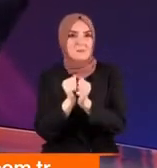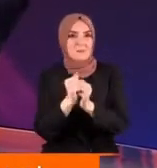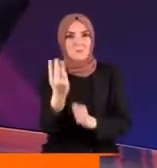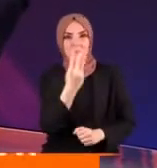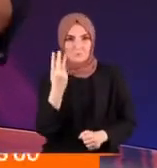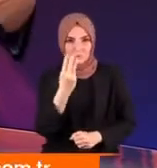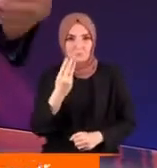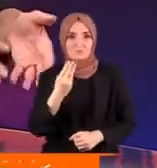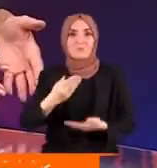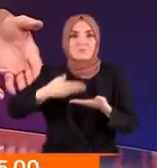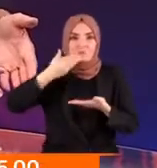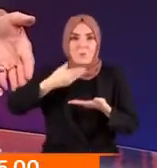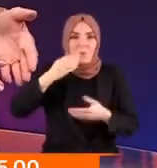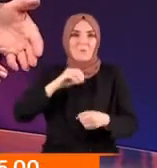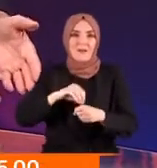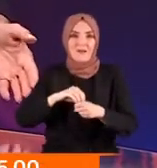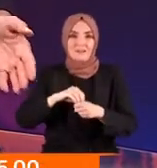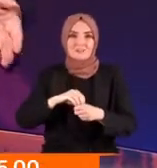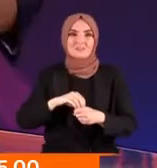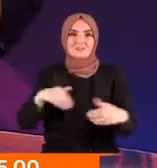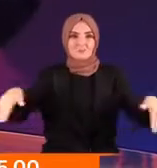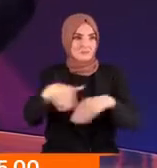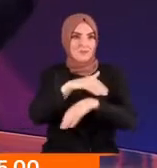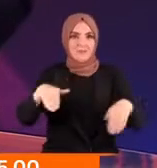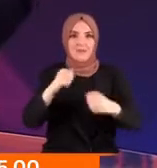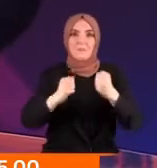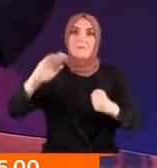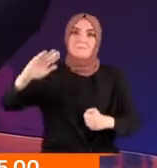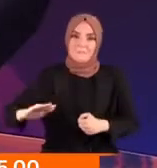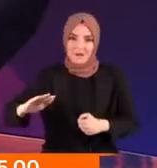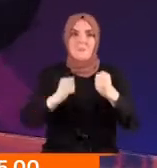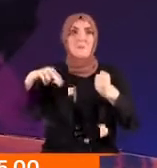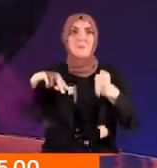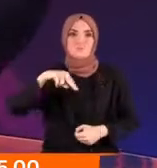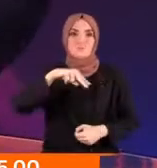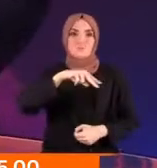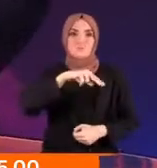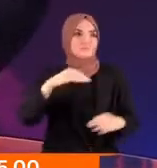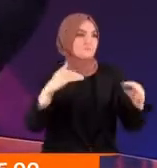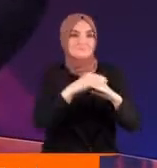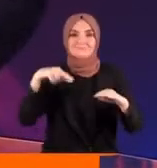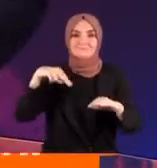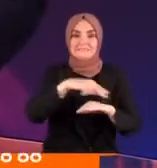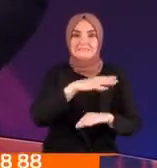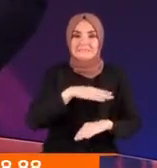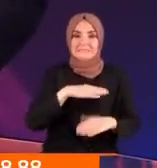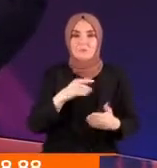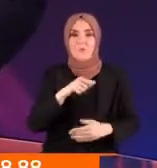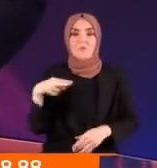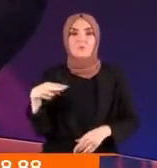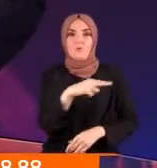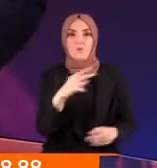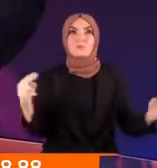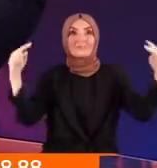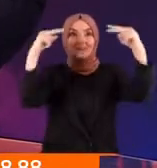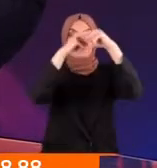araçlarını caddenin kenarına park etti ve yürüyerek yolun karşısına geçmek istedi. Ancak o yolda yaya geçidi yoktu ve